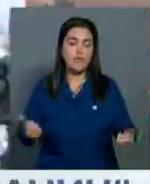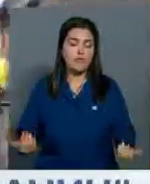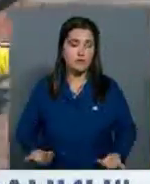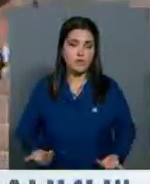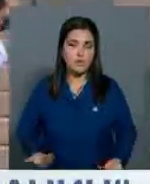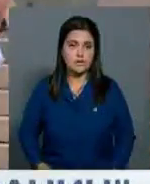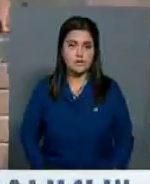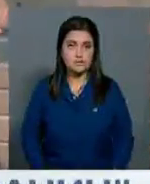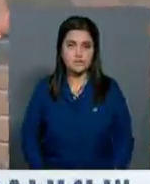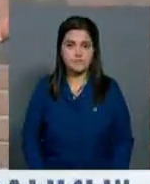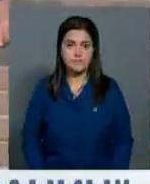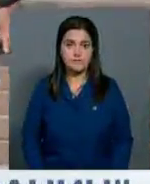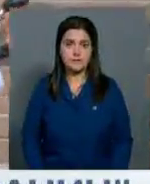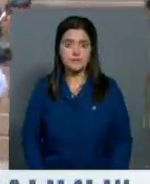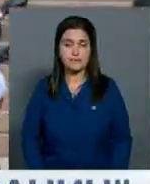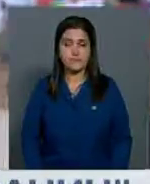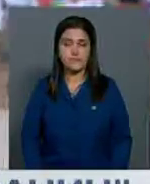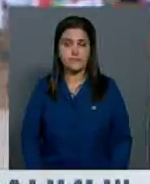образ жизни.